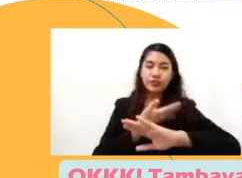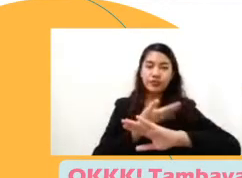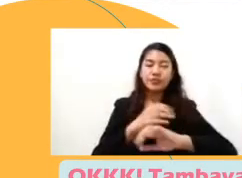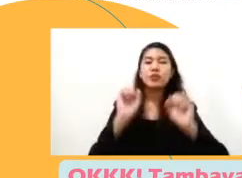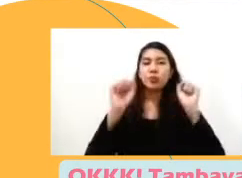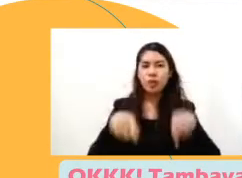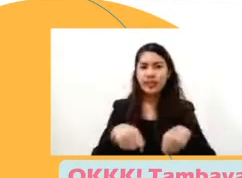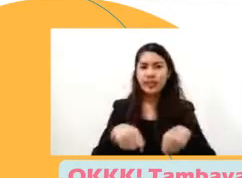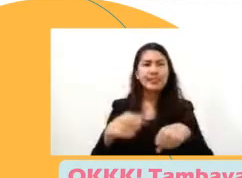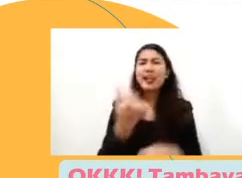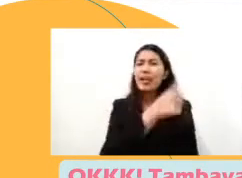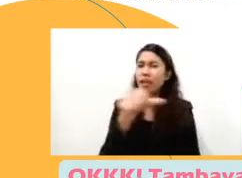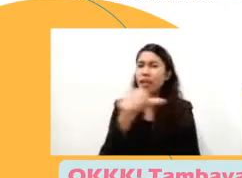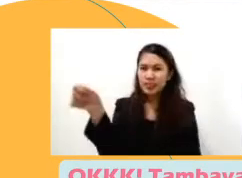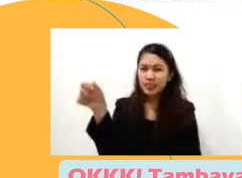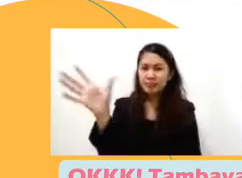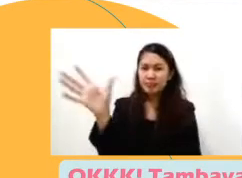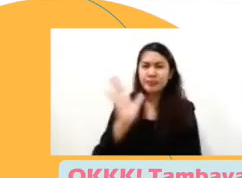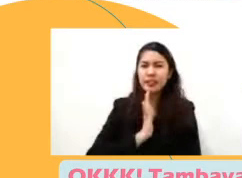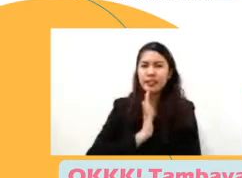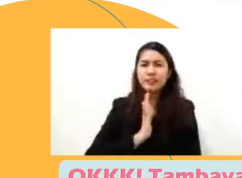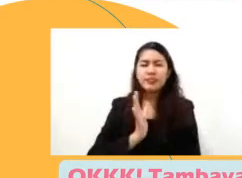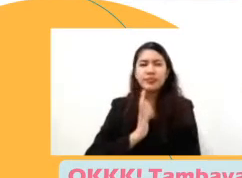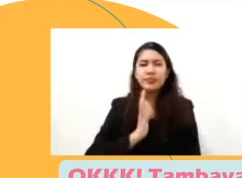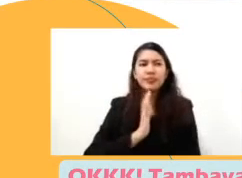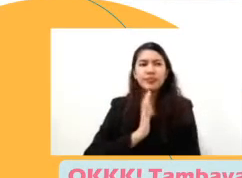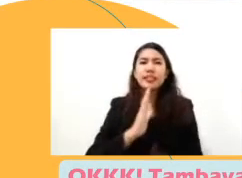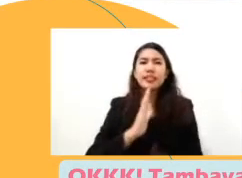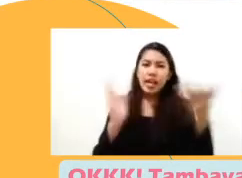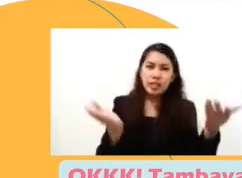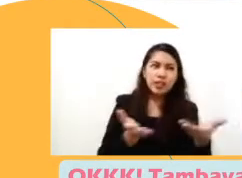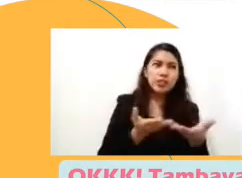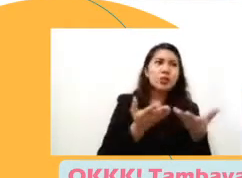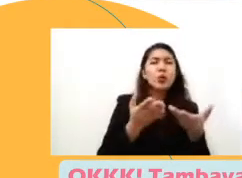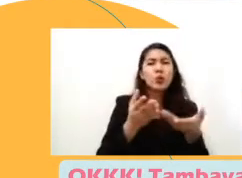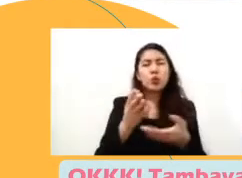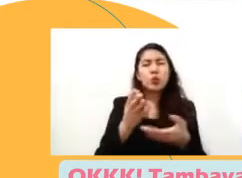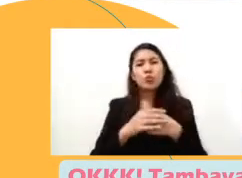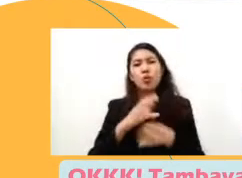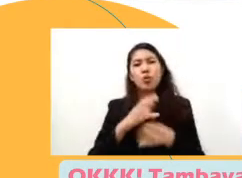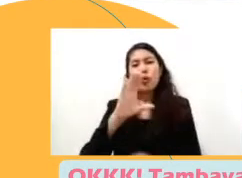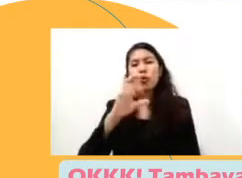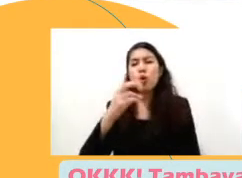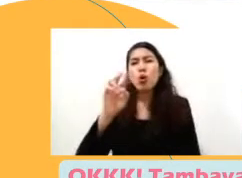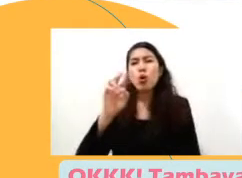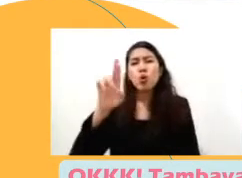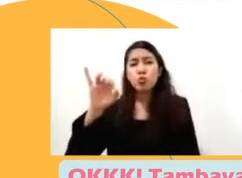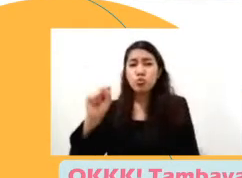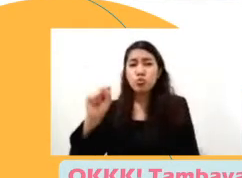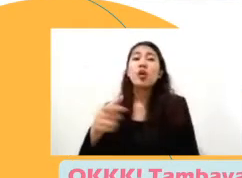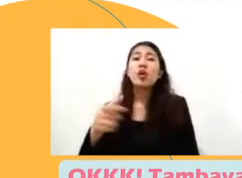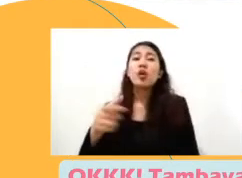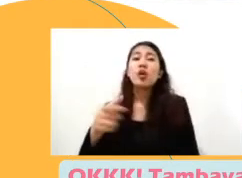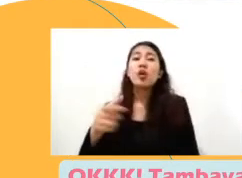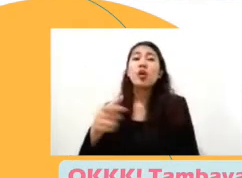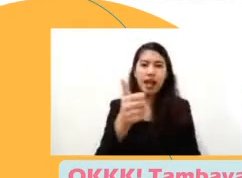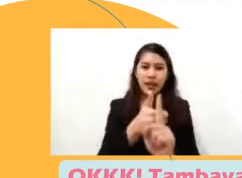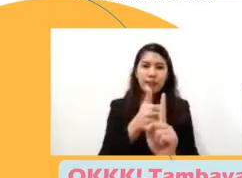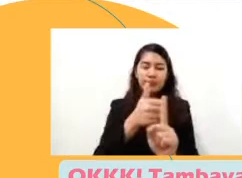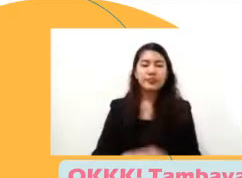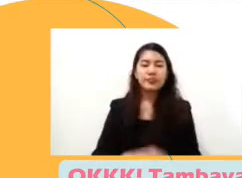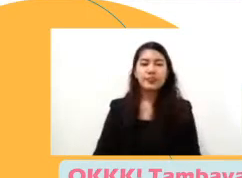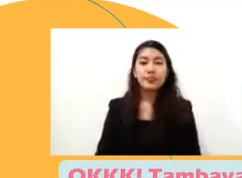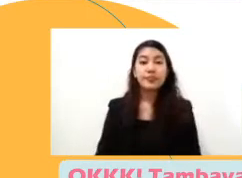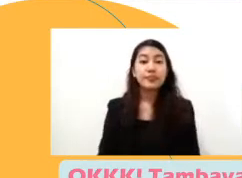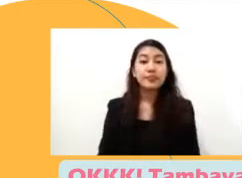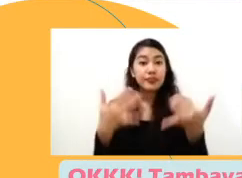there. Pwede niyo siyang gamitin intro, pwede niyo siyang gamitin chorus. Yon, kayo yung bahala. Ngayon,